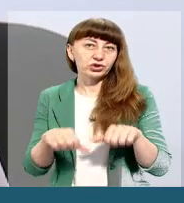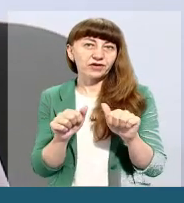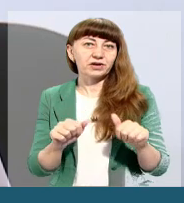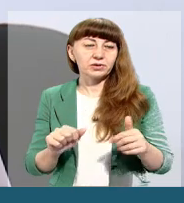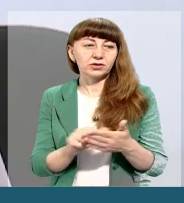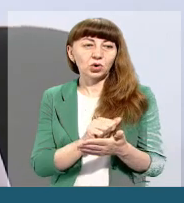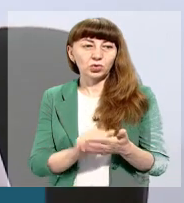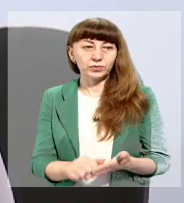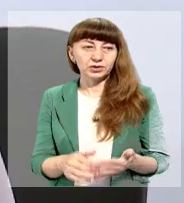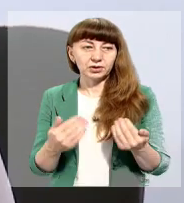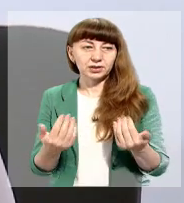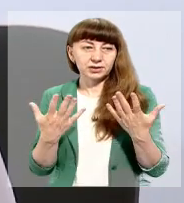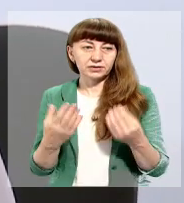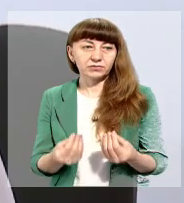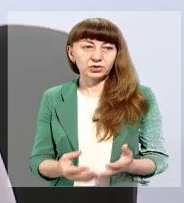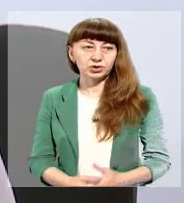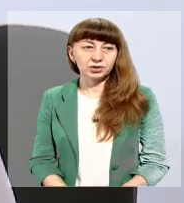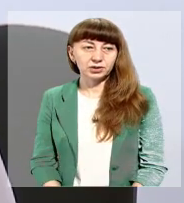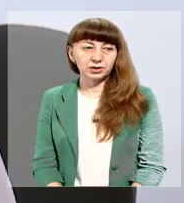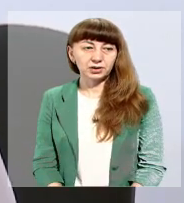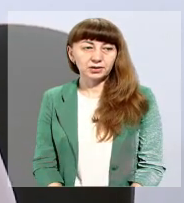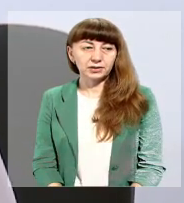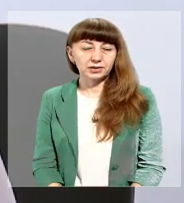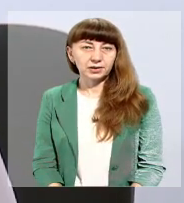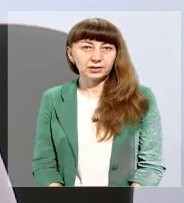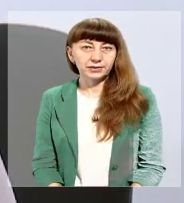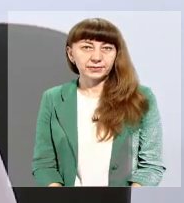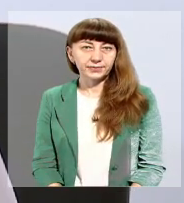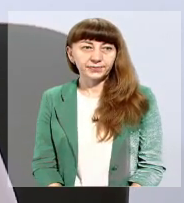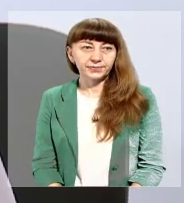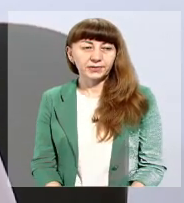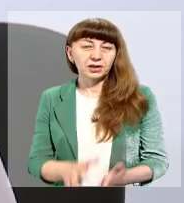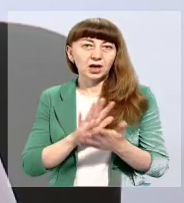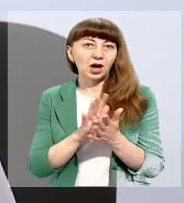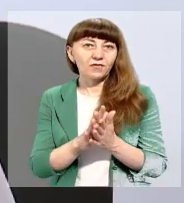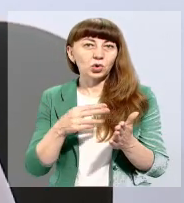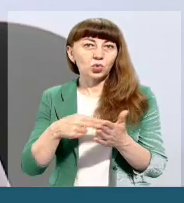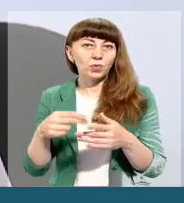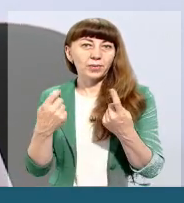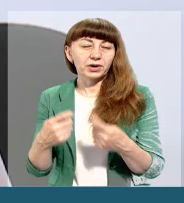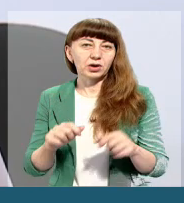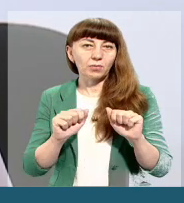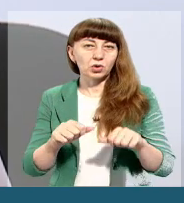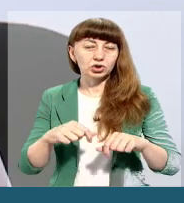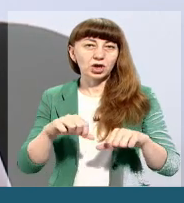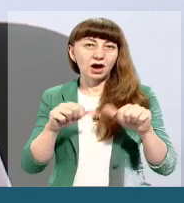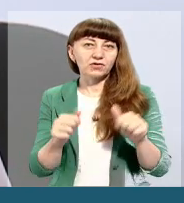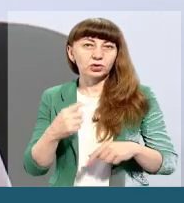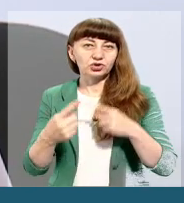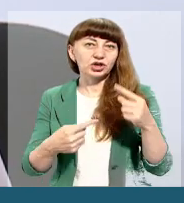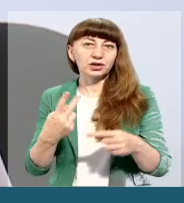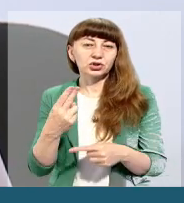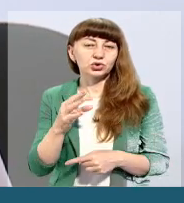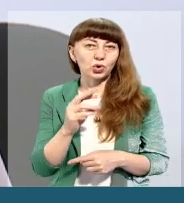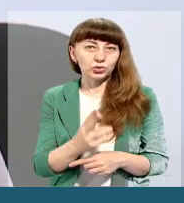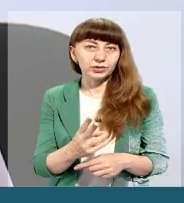день совершать договора. Қазіргі таңда сатып алу және сату жөніндегі келісім шарттарды халыққа қызмет көрсету орталығы арқылы шешсе болады. Егер